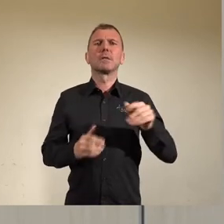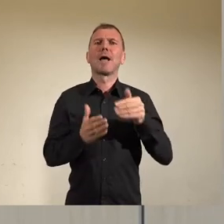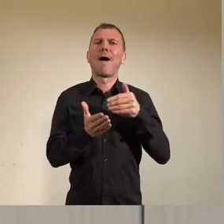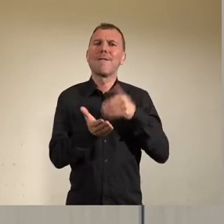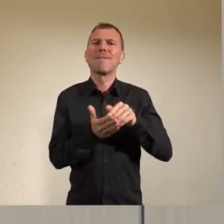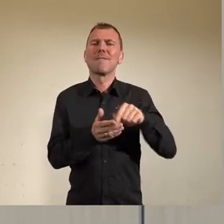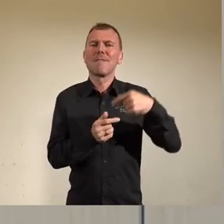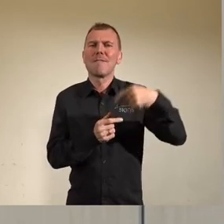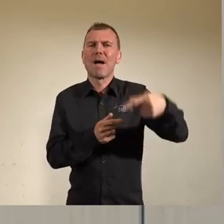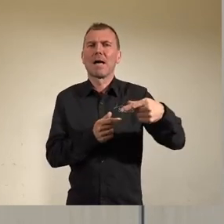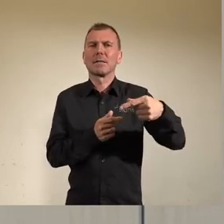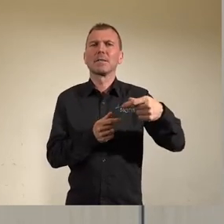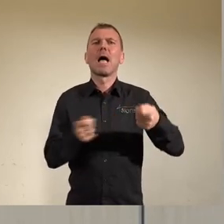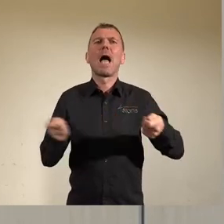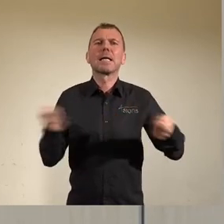weiteren